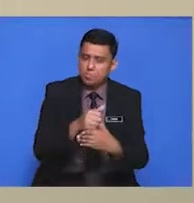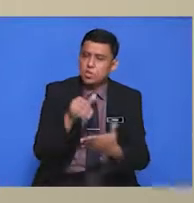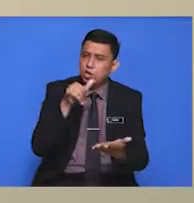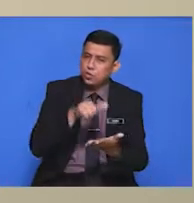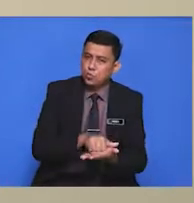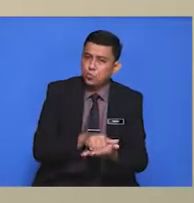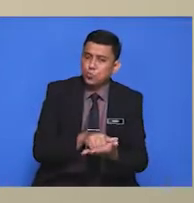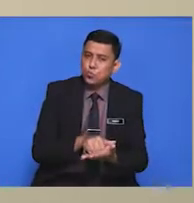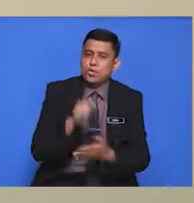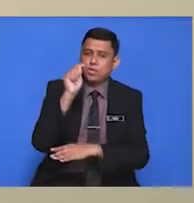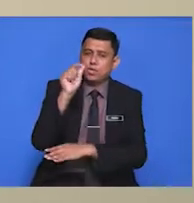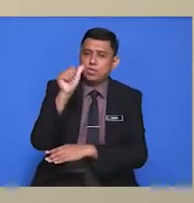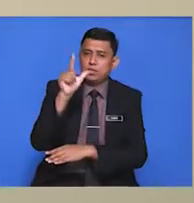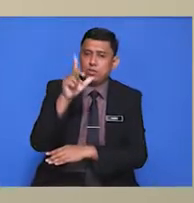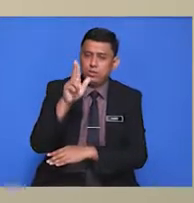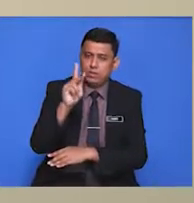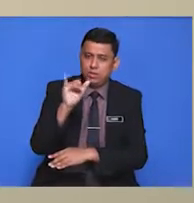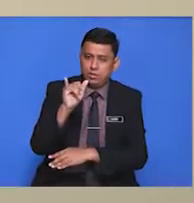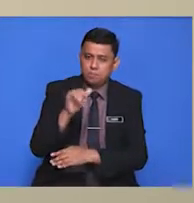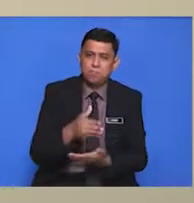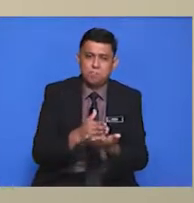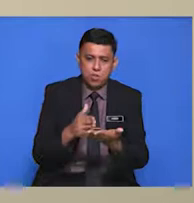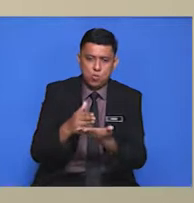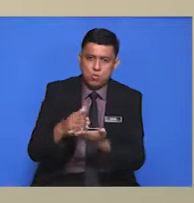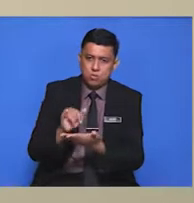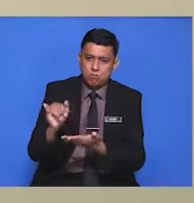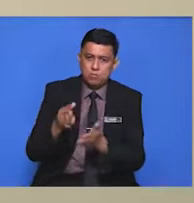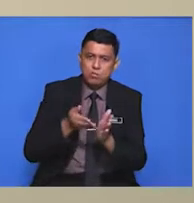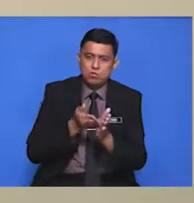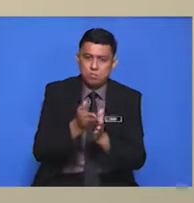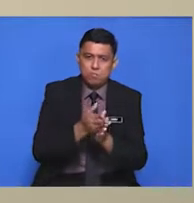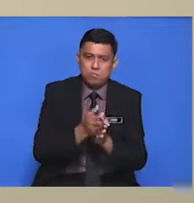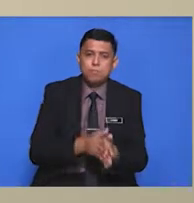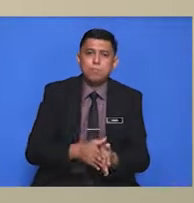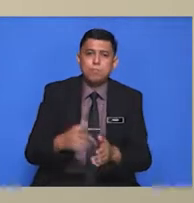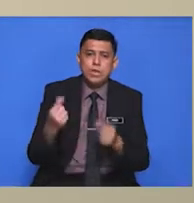Sementara itu, Talia dan sukunya terus melarikan diri dari tempat tersebut.